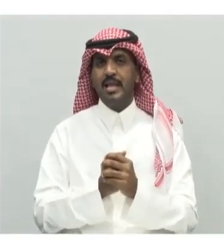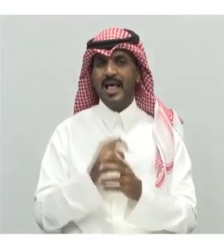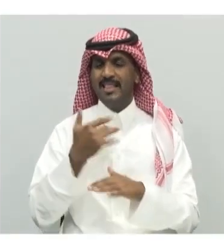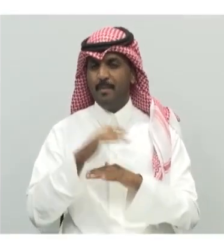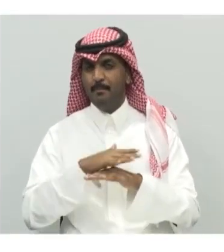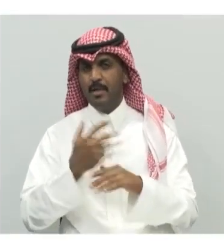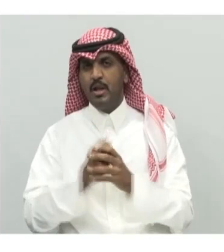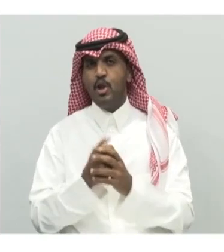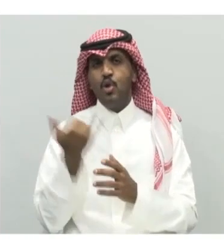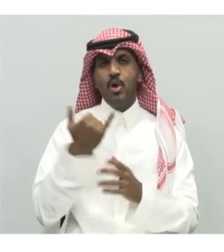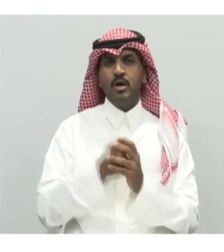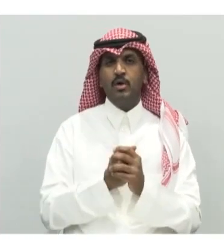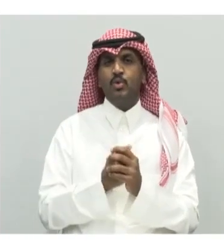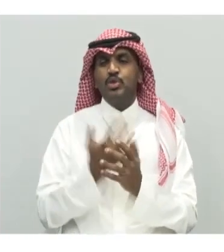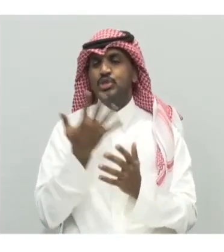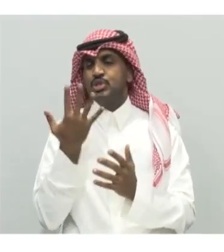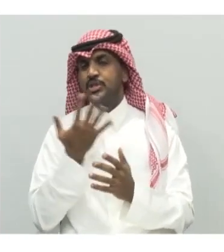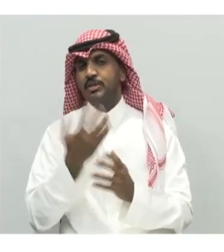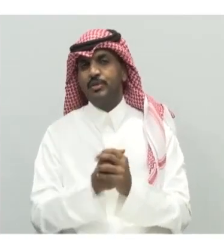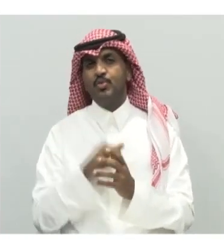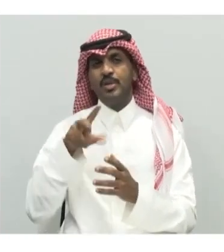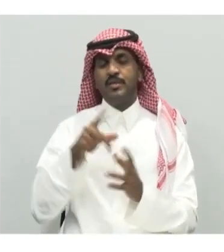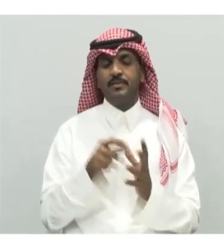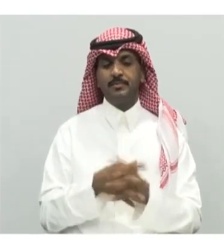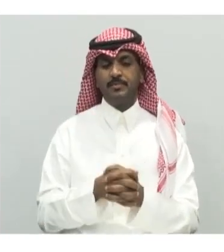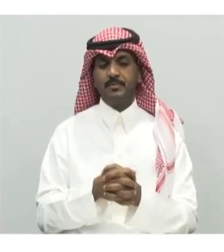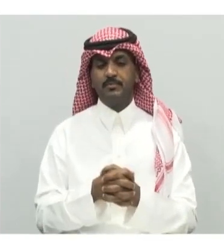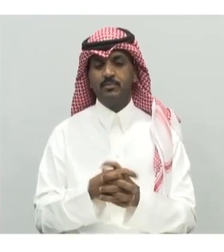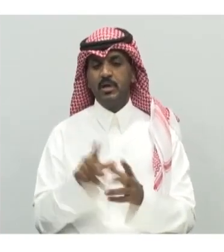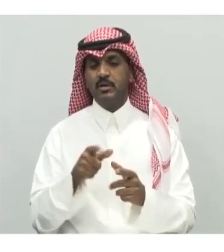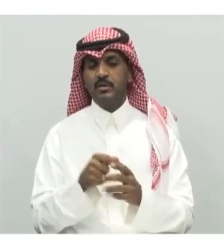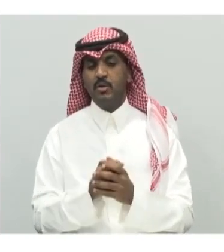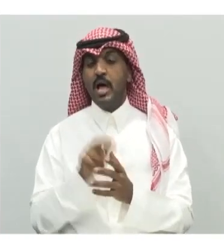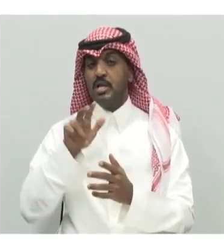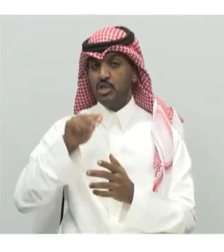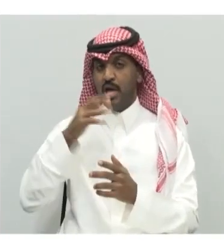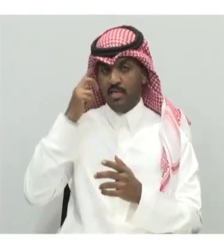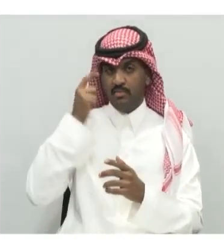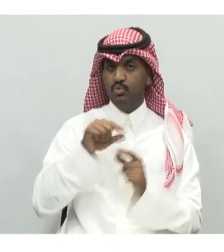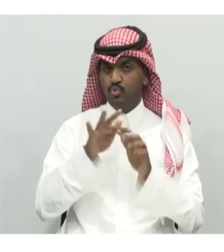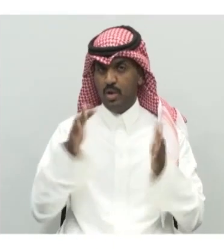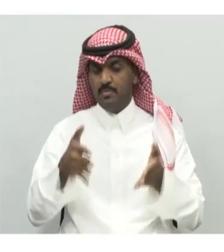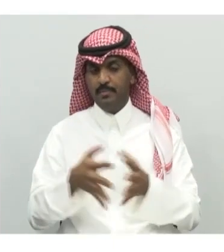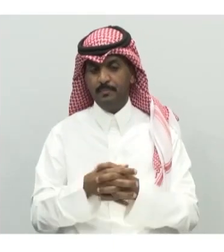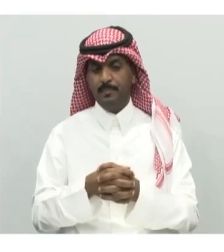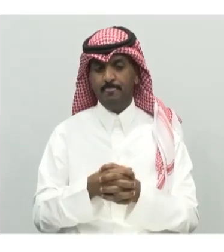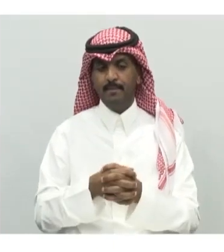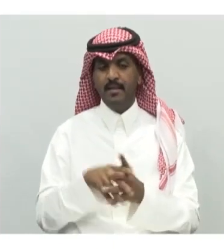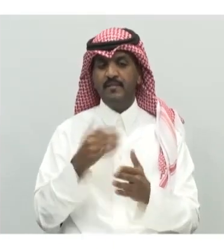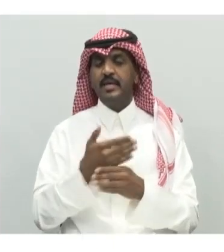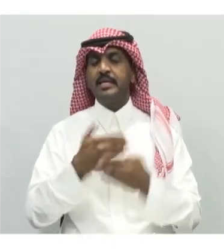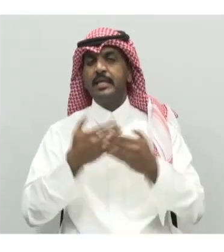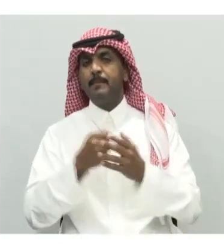والشعر والنثر من العلماء في مجال الادب لدينا الجاحظ او كما نعلم الف كتاب